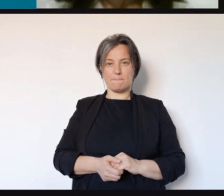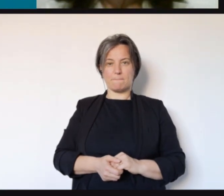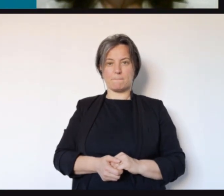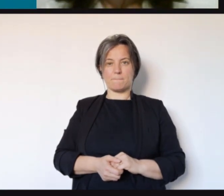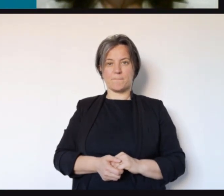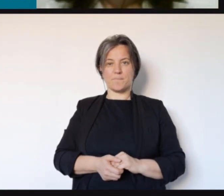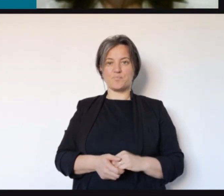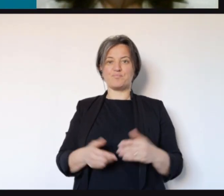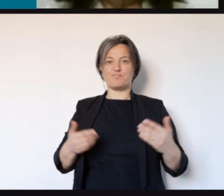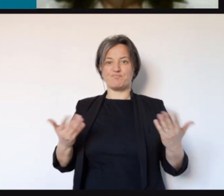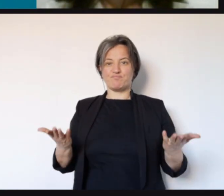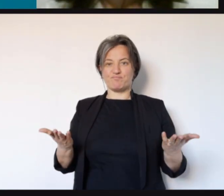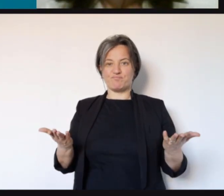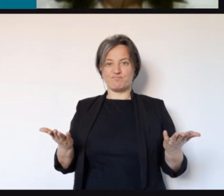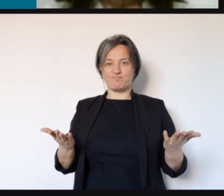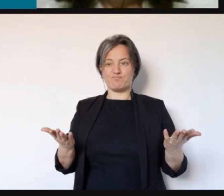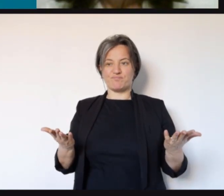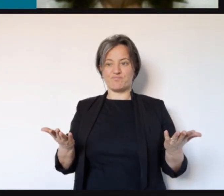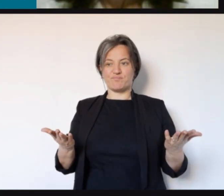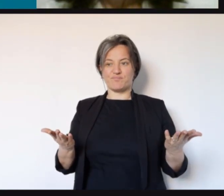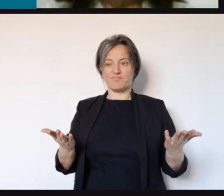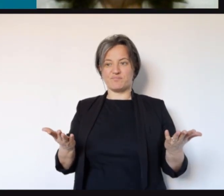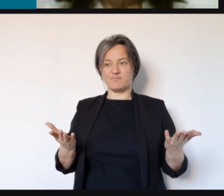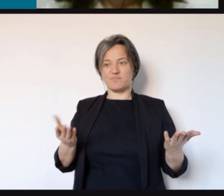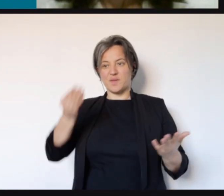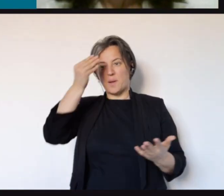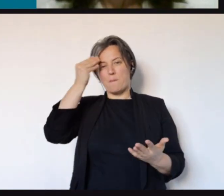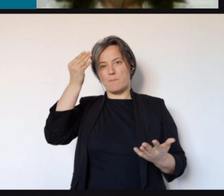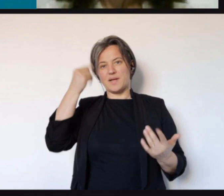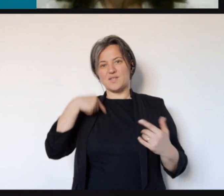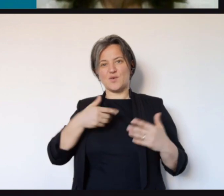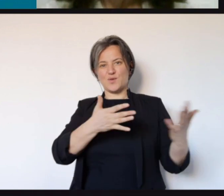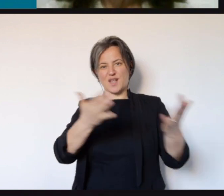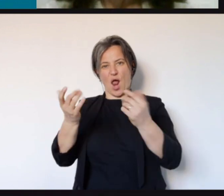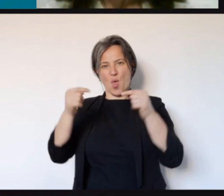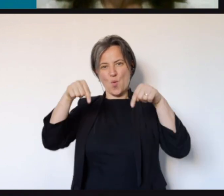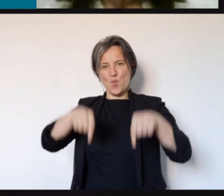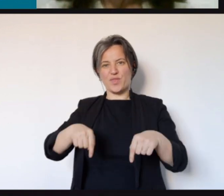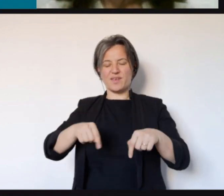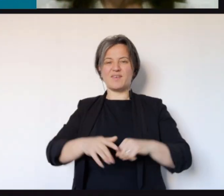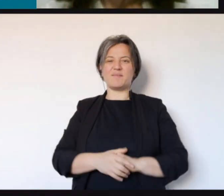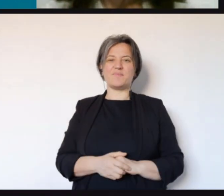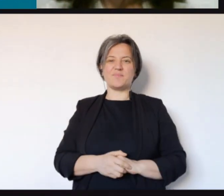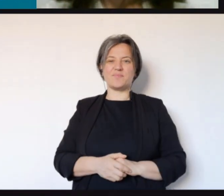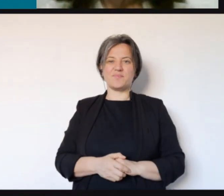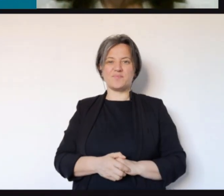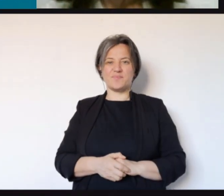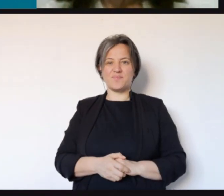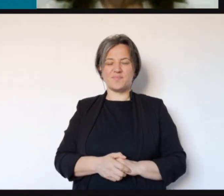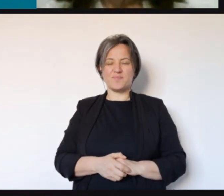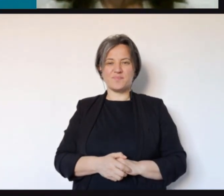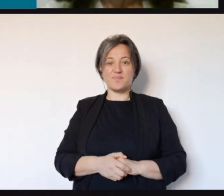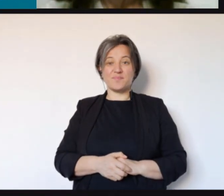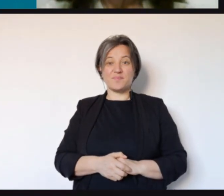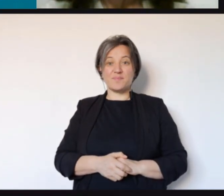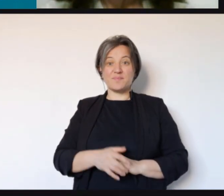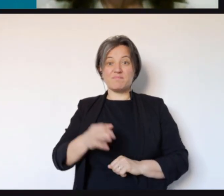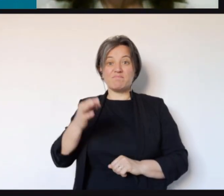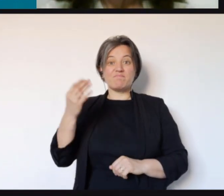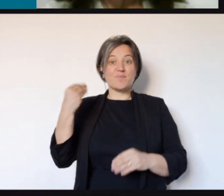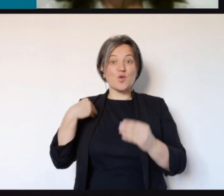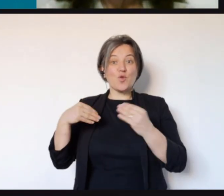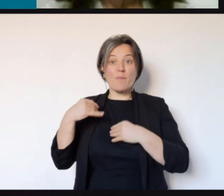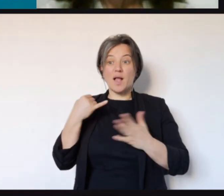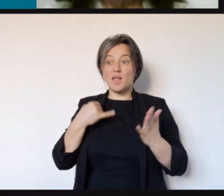Allora, penso di poter procedere con i saluti e insomma, se ci sono delle altre domande all'ultimo